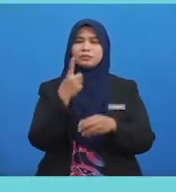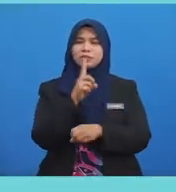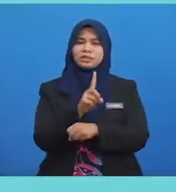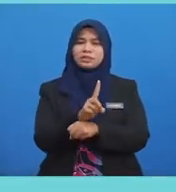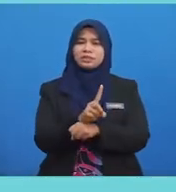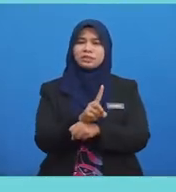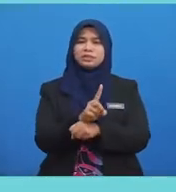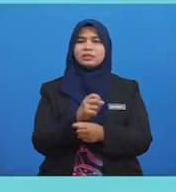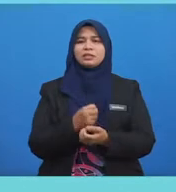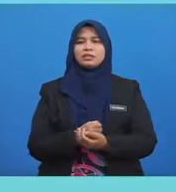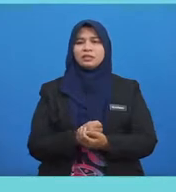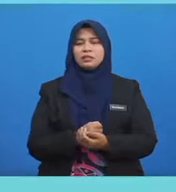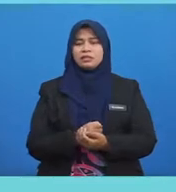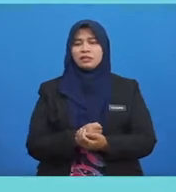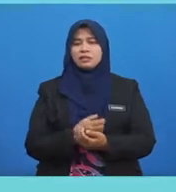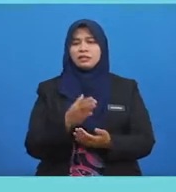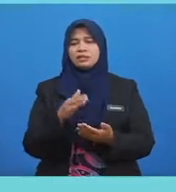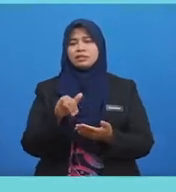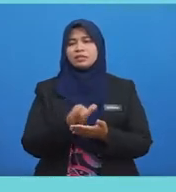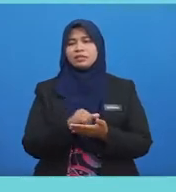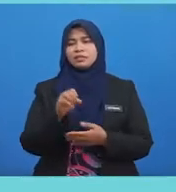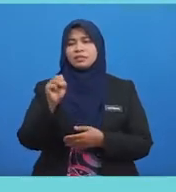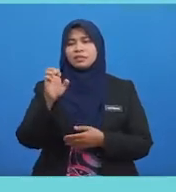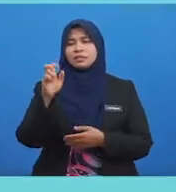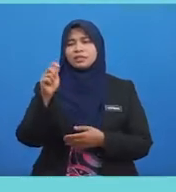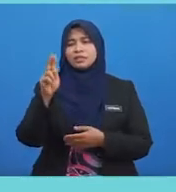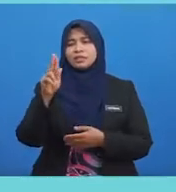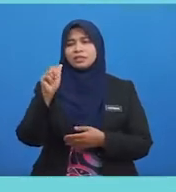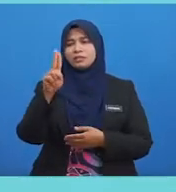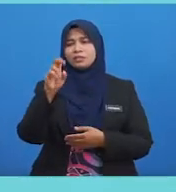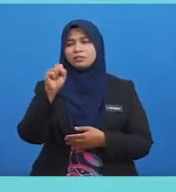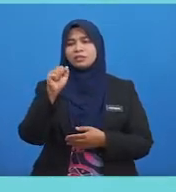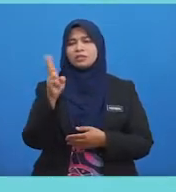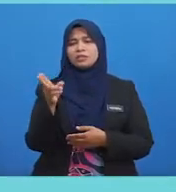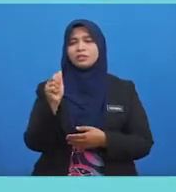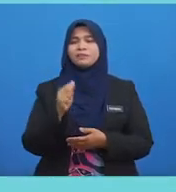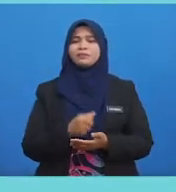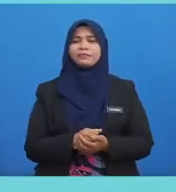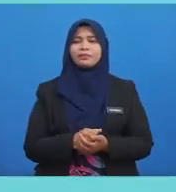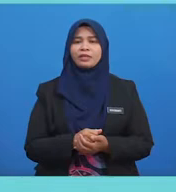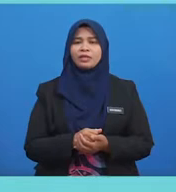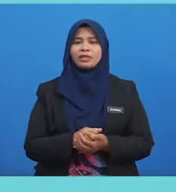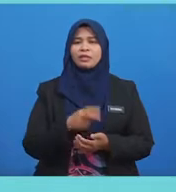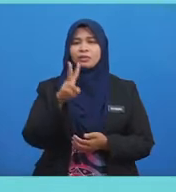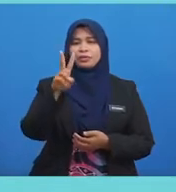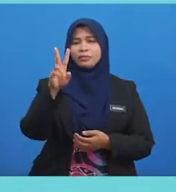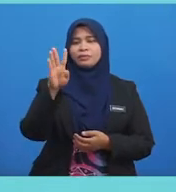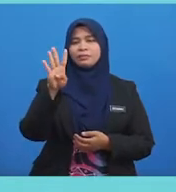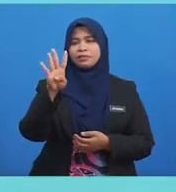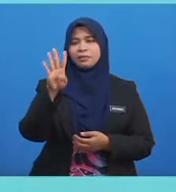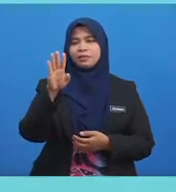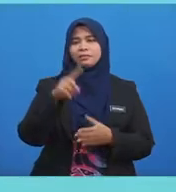surat perjanjian dengan George Henry Hall, iaitu setiausaha tanah jajahan. Pada